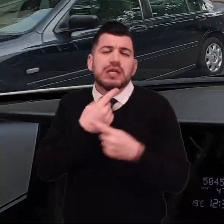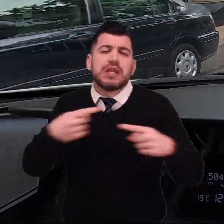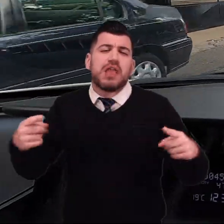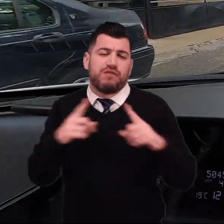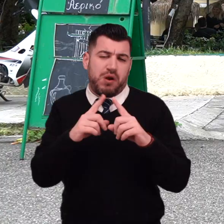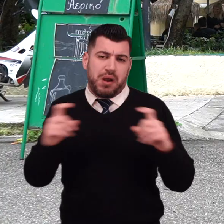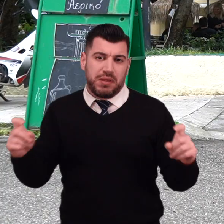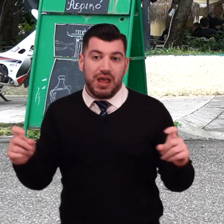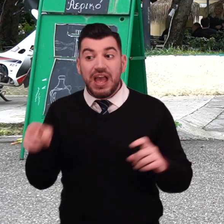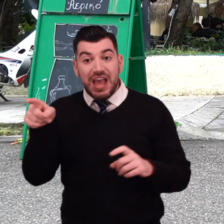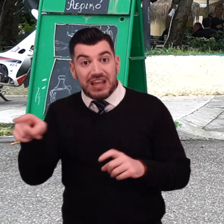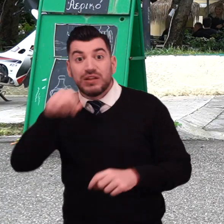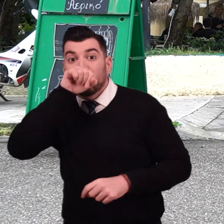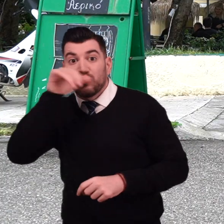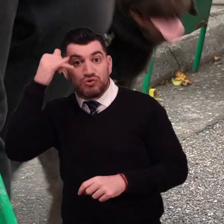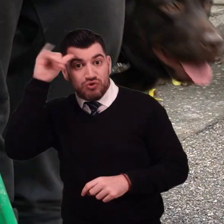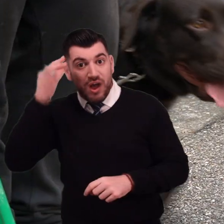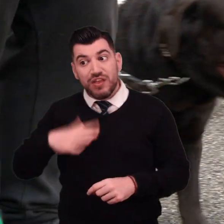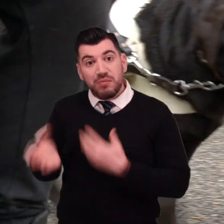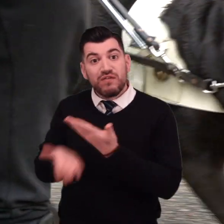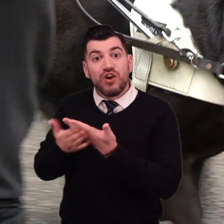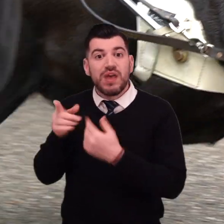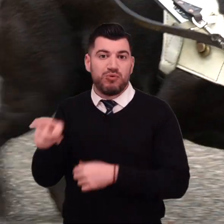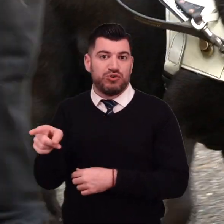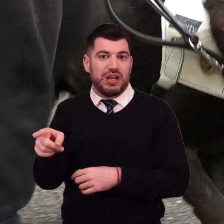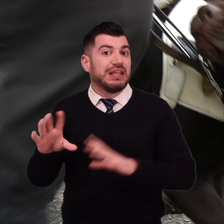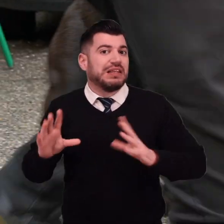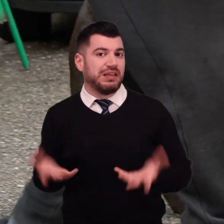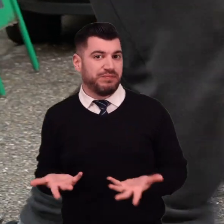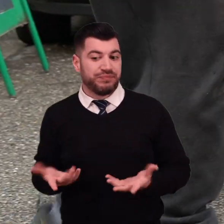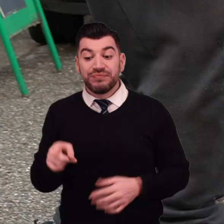πολύ σημαντική. Γιατί τα σκυλιά αυτά, πριν γίνουν